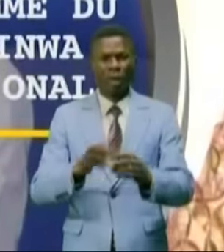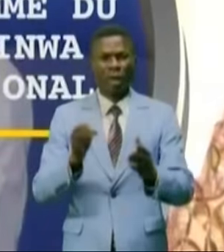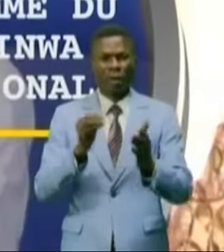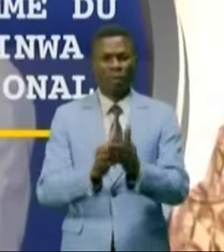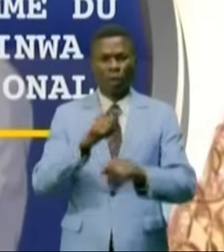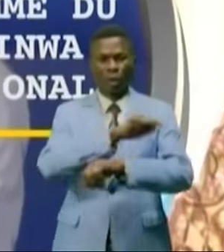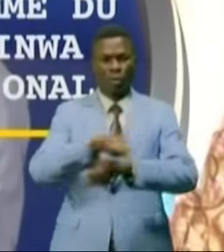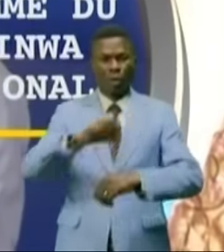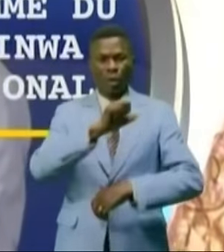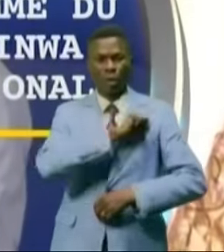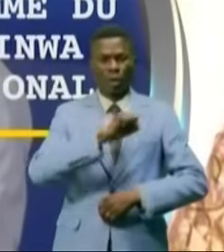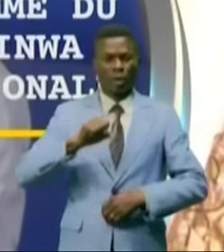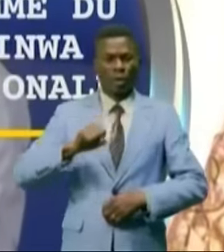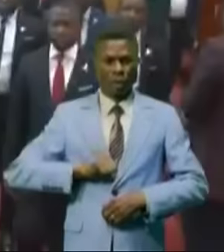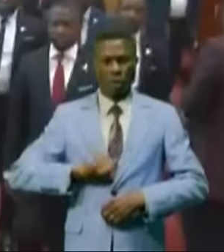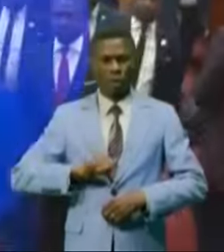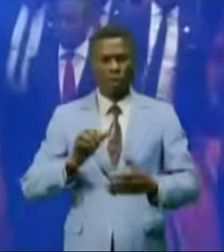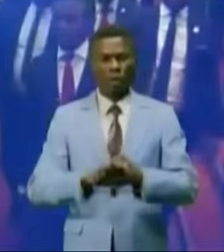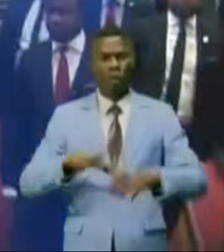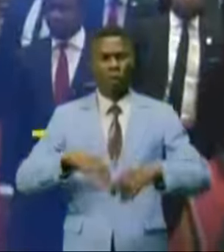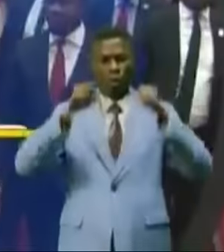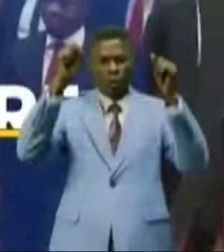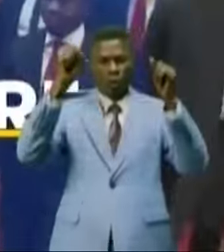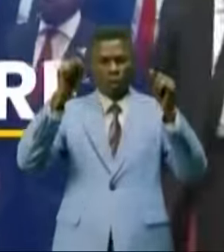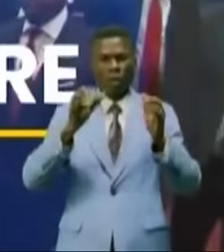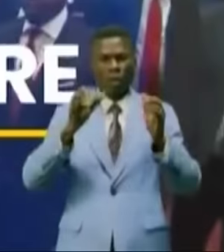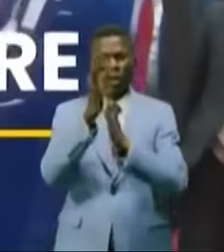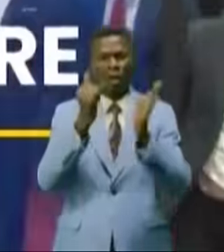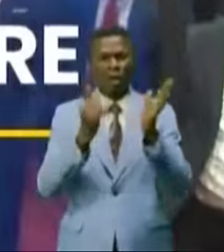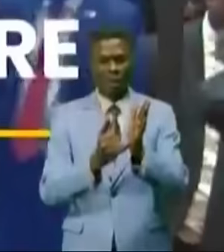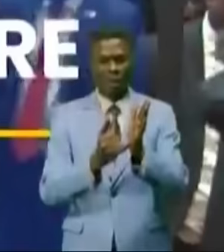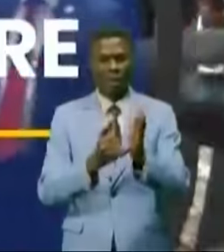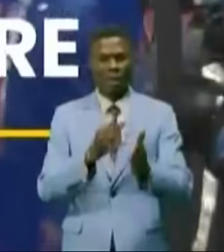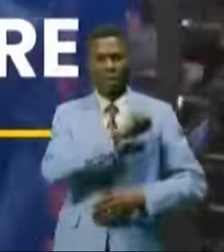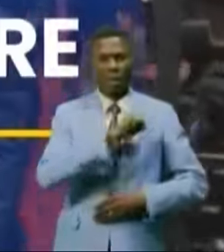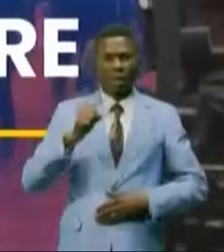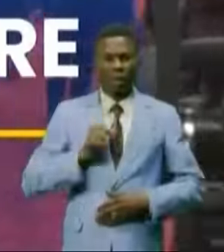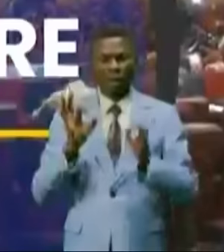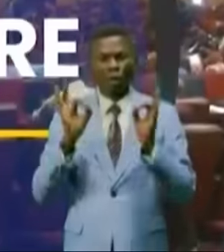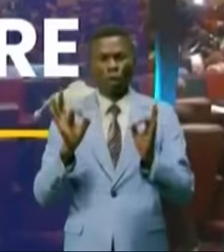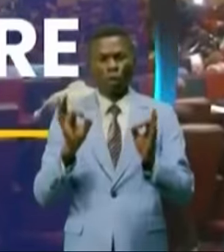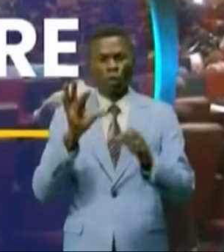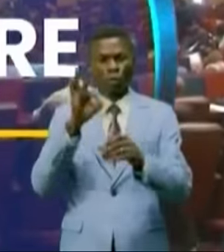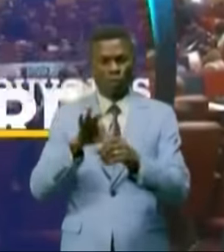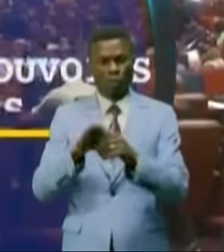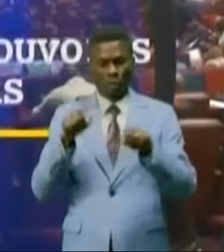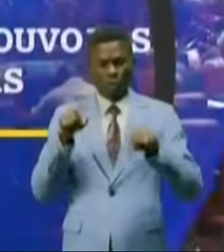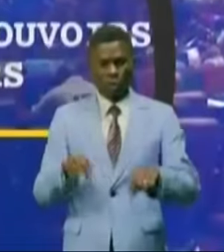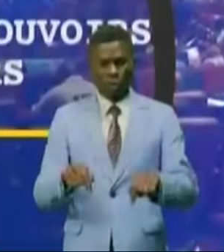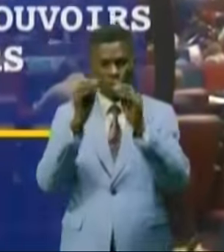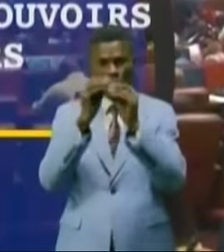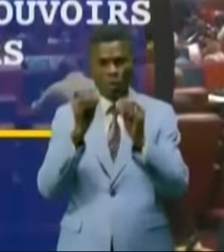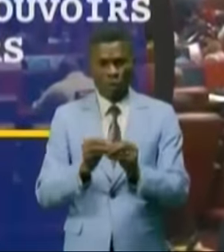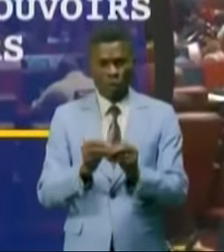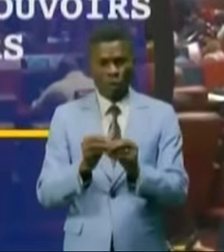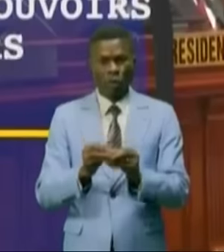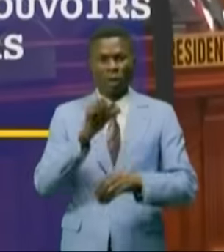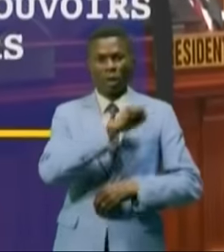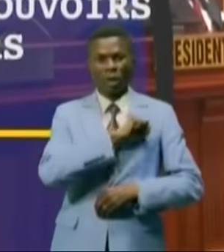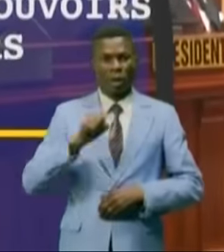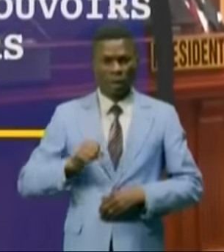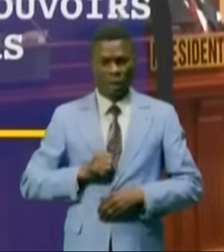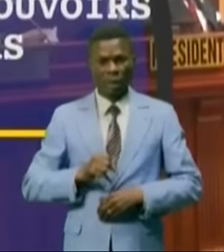Sénat, on a validé les mandats de 16 sénateurs nouvellement élus. À ce jour, 100 sénateurs ont vu